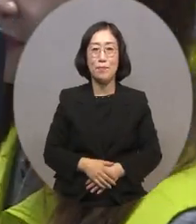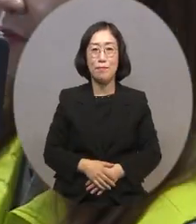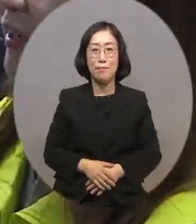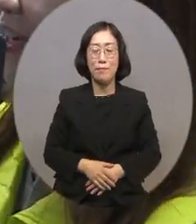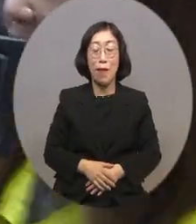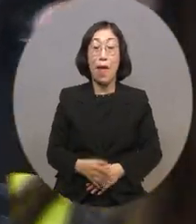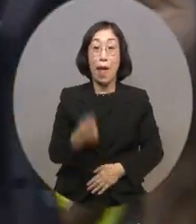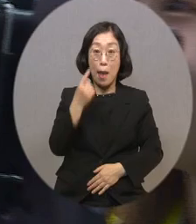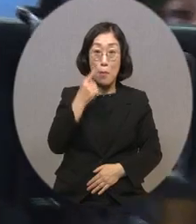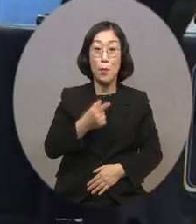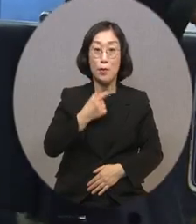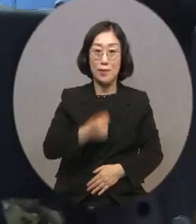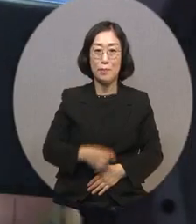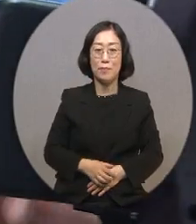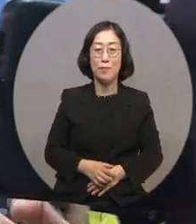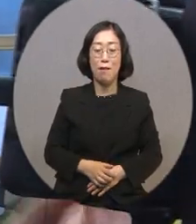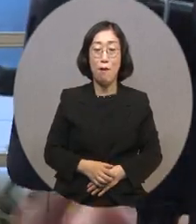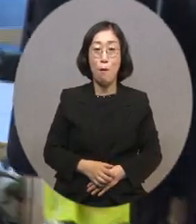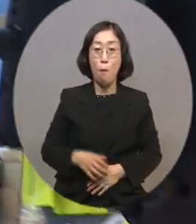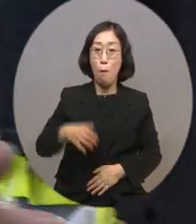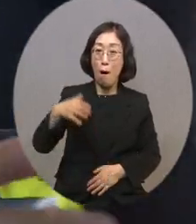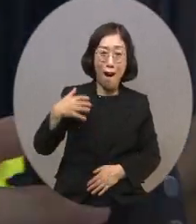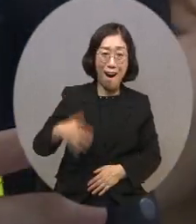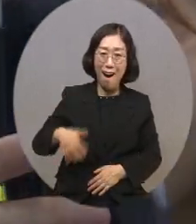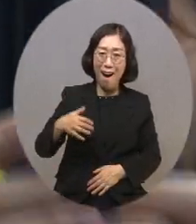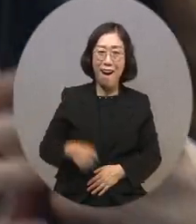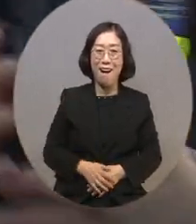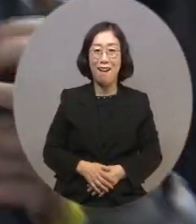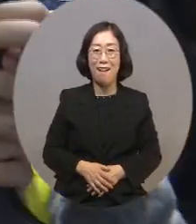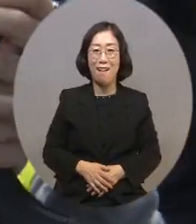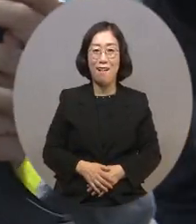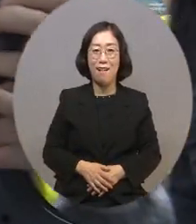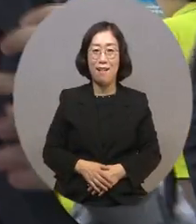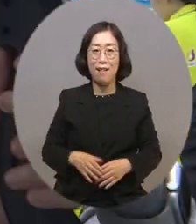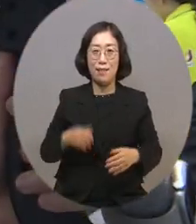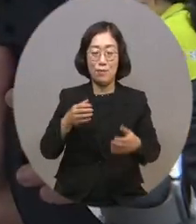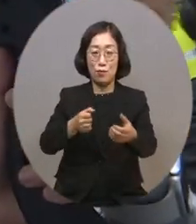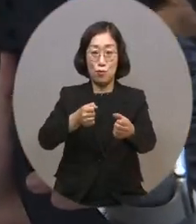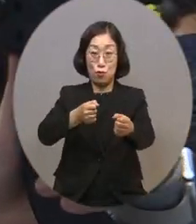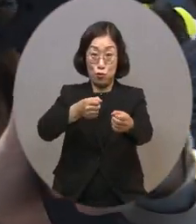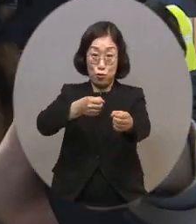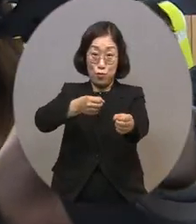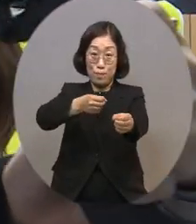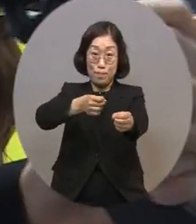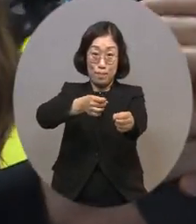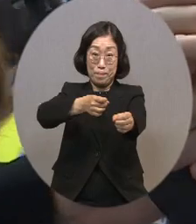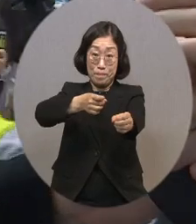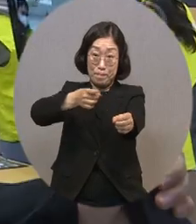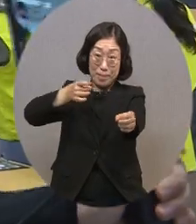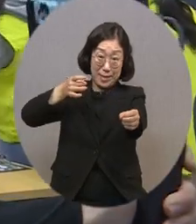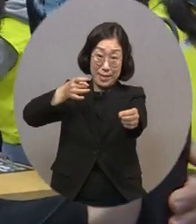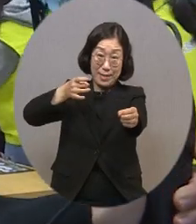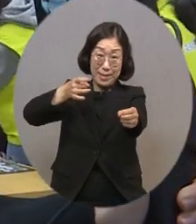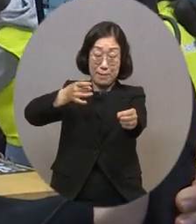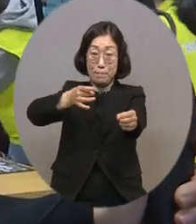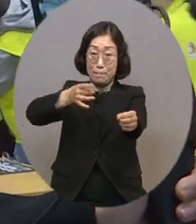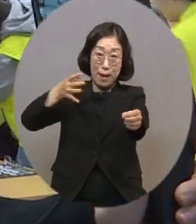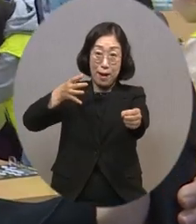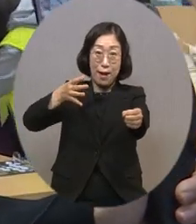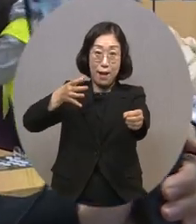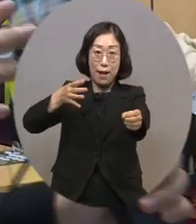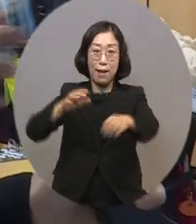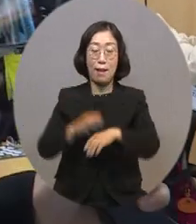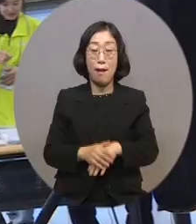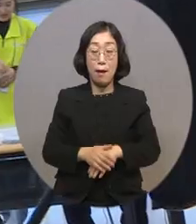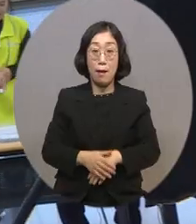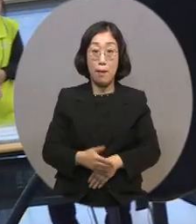당연히 해봐야죠. 아, 우와! 이거 왼손으로 잡으시고 이 줄을 이렇게 잡아서 왼쪽으로 한번 보시겠어요?